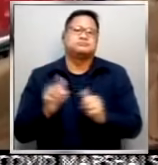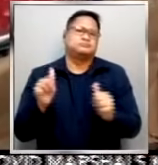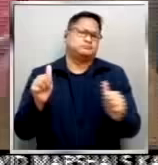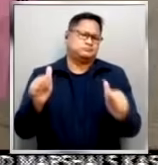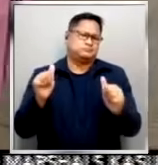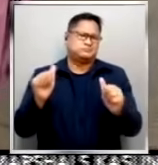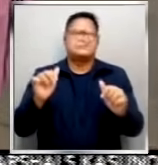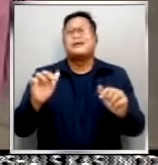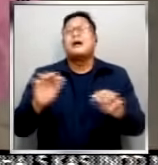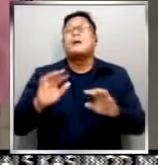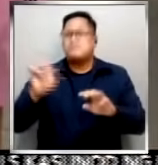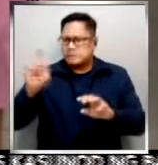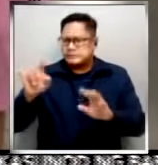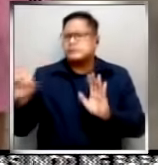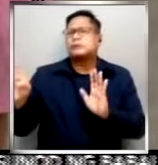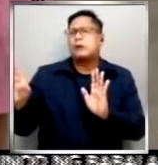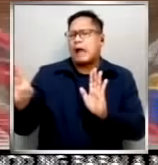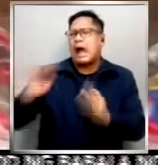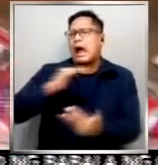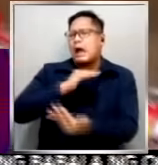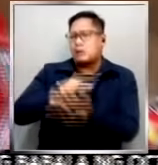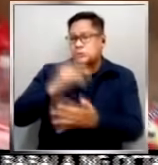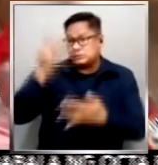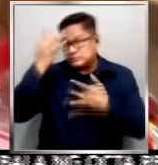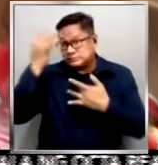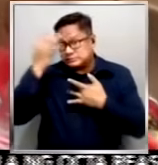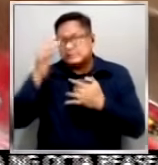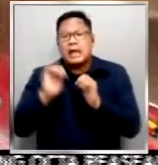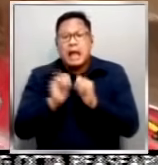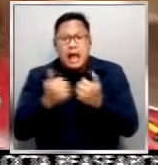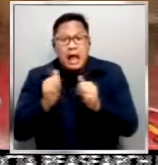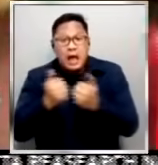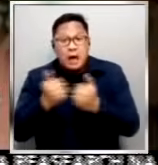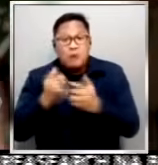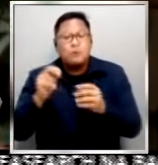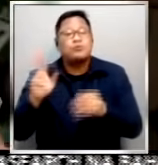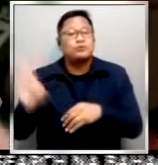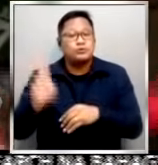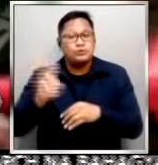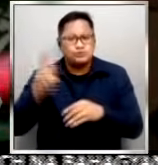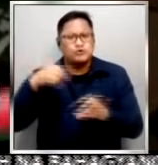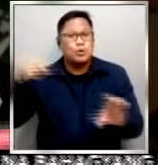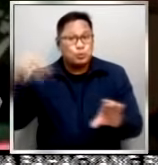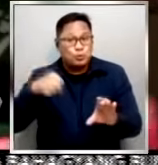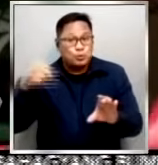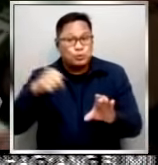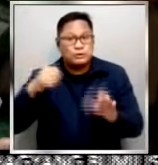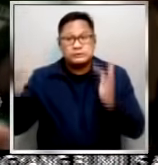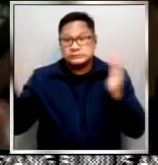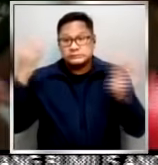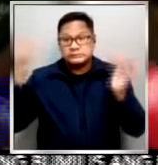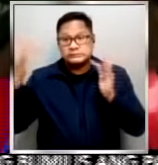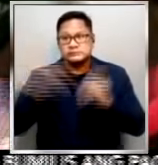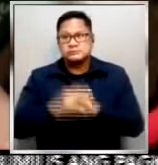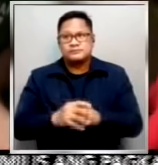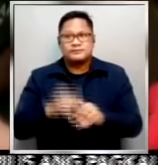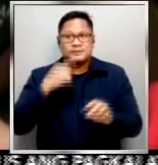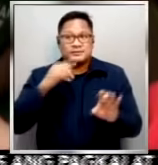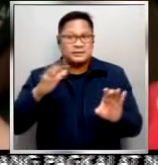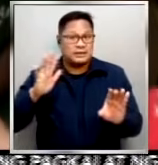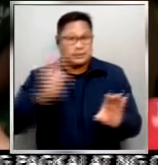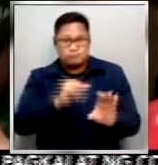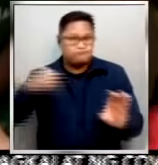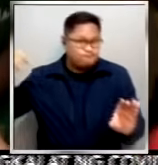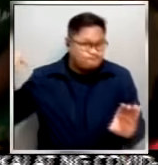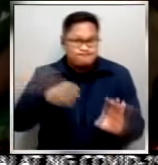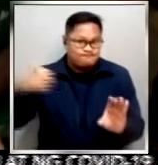sa sakit. Paano nga ba ito ginagamit para maging mas malakas ang tunog? Mas malakas dapat yung yung tulak. Para mas malakas